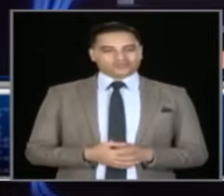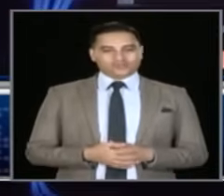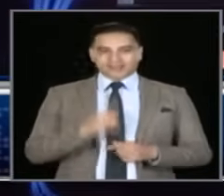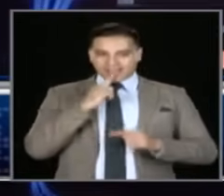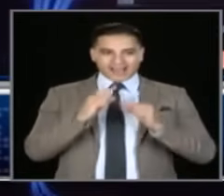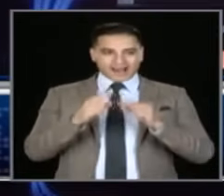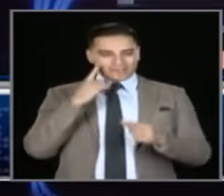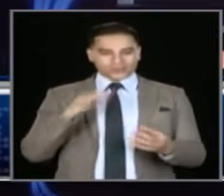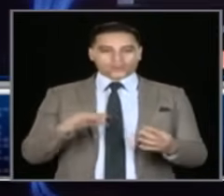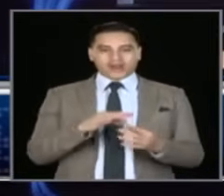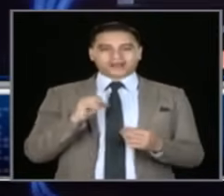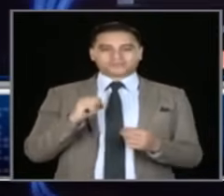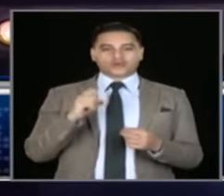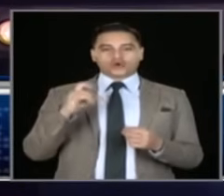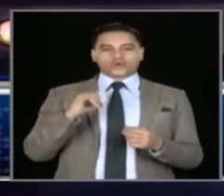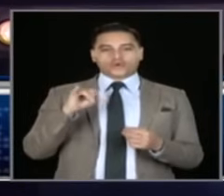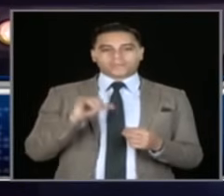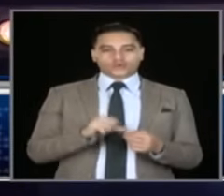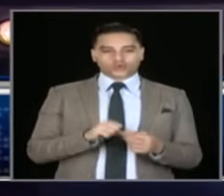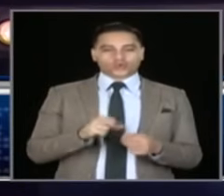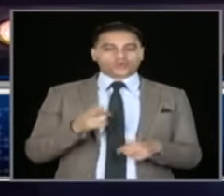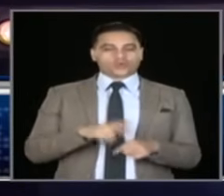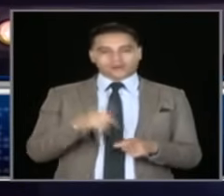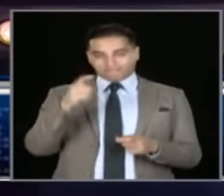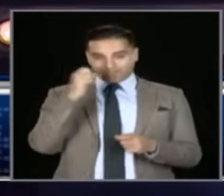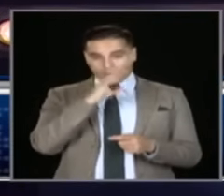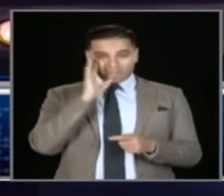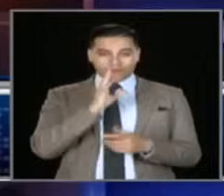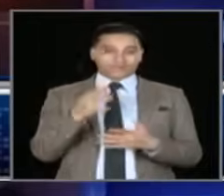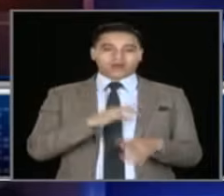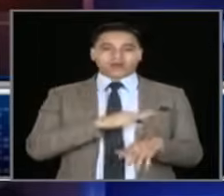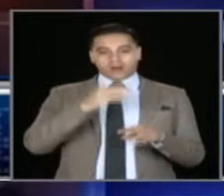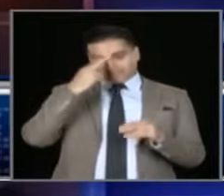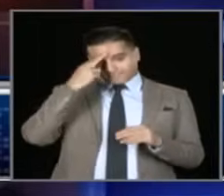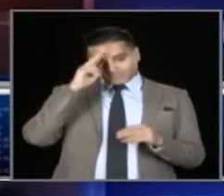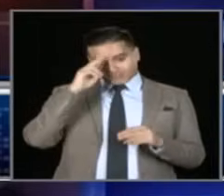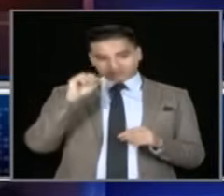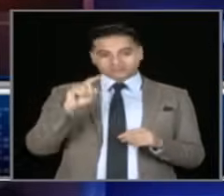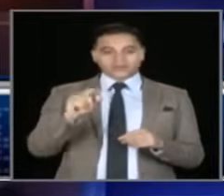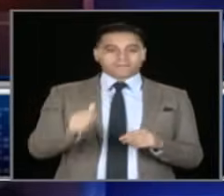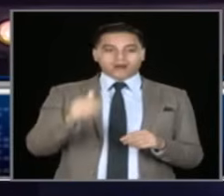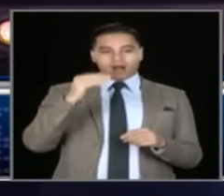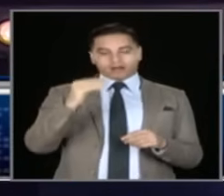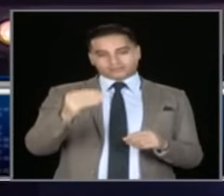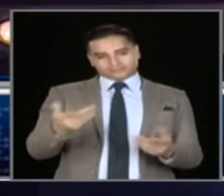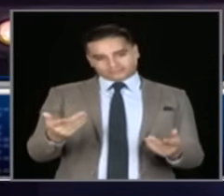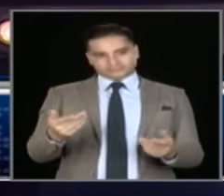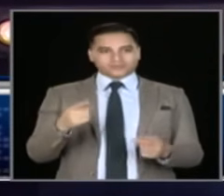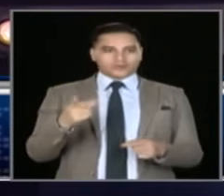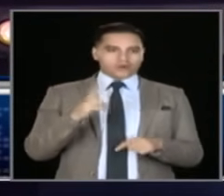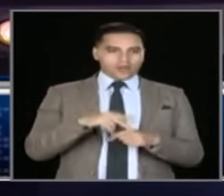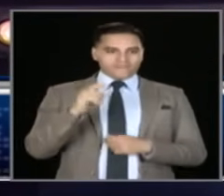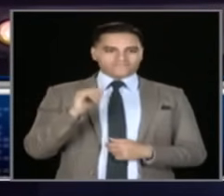كلمات وألحان روميو لحود، مغنية راحلة. مين؟ صباح. صباح